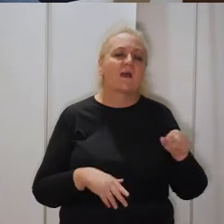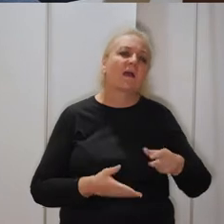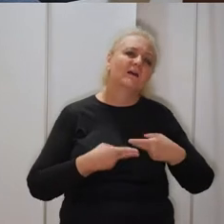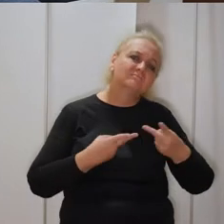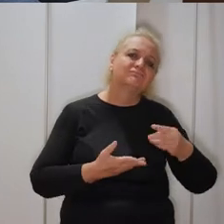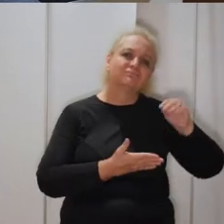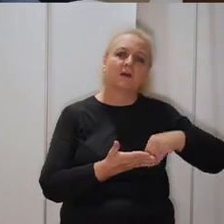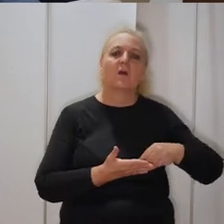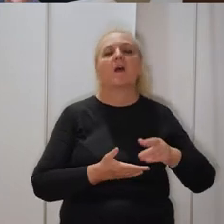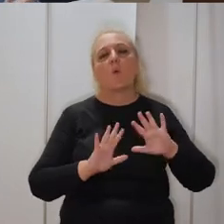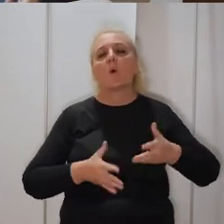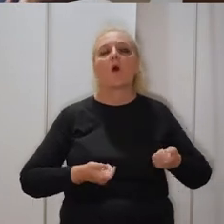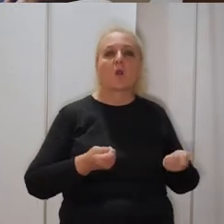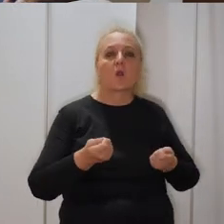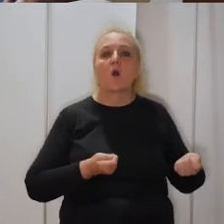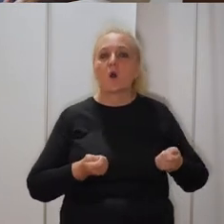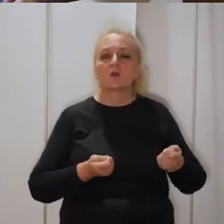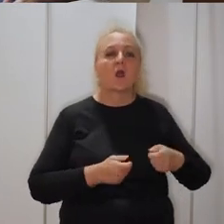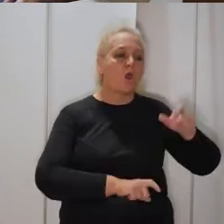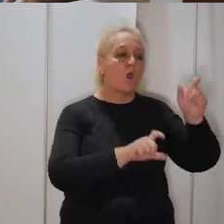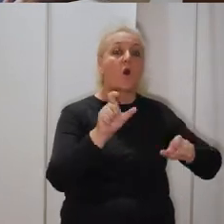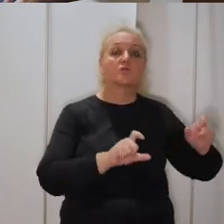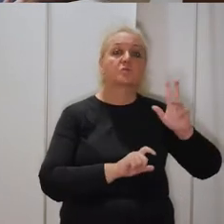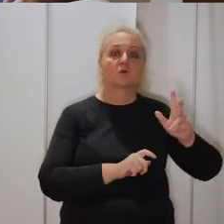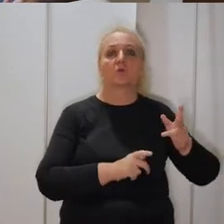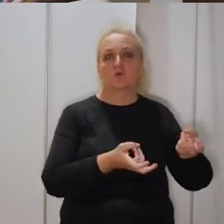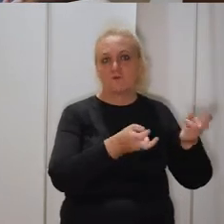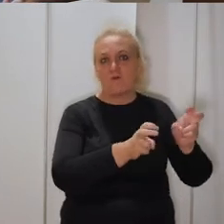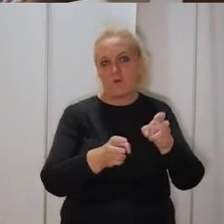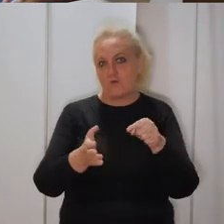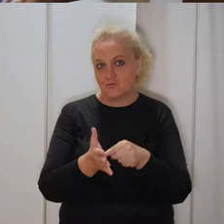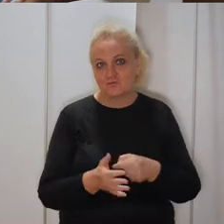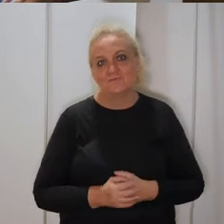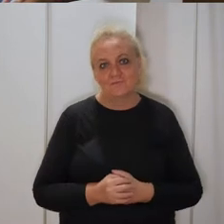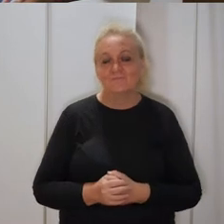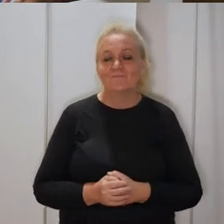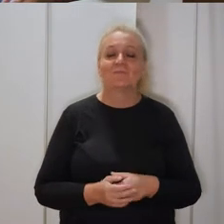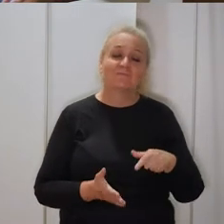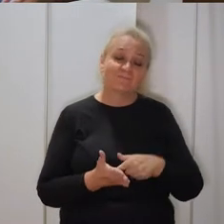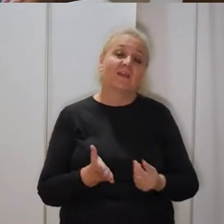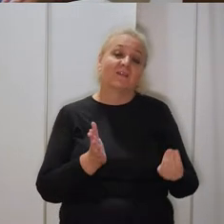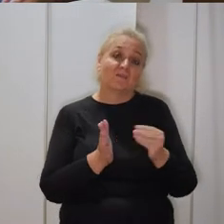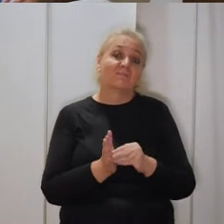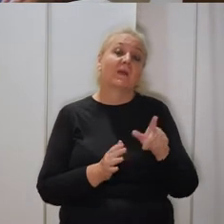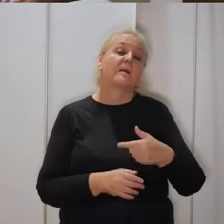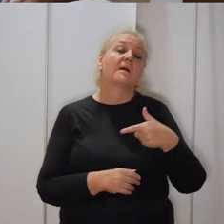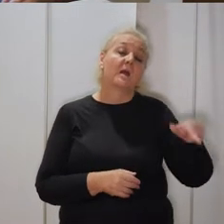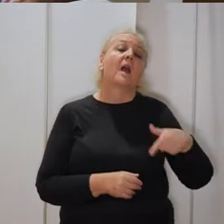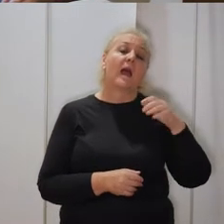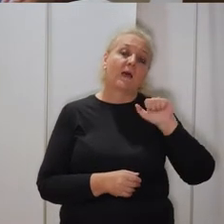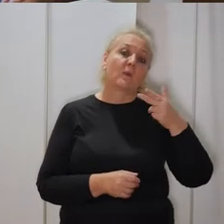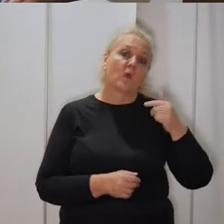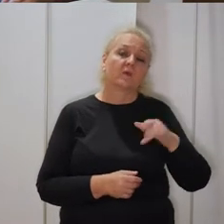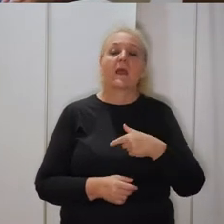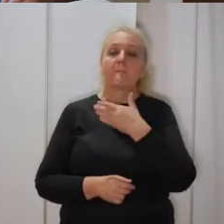redakcją, ja chciałam powiedzieć, że koordynacją osób tworzących, no. Więc tak, zajmuję się głównie tworzeniem antologii. Monstwór jest teraz